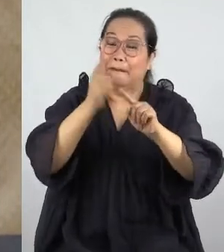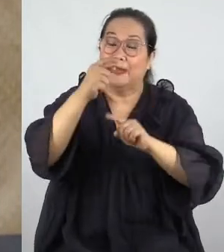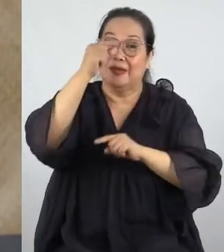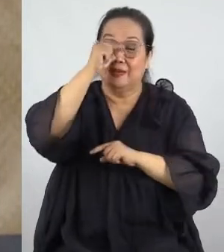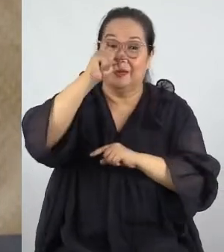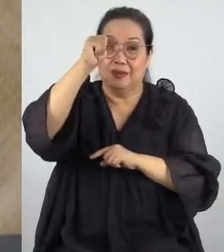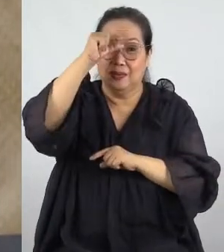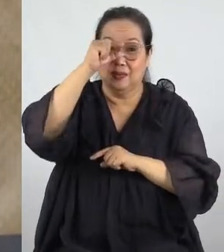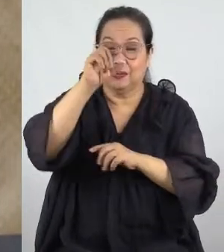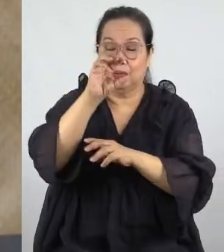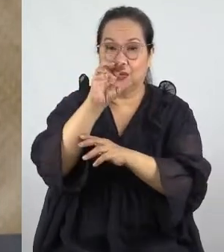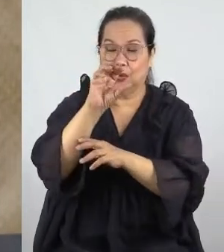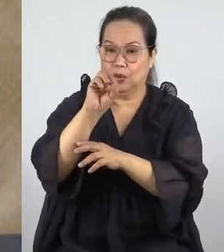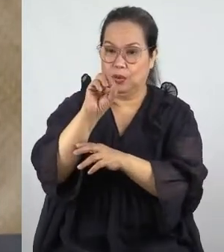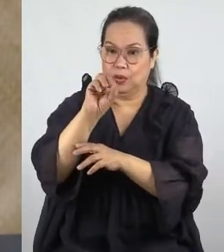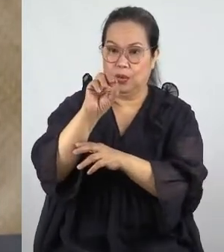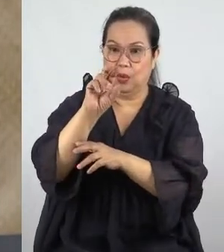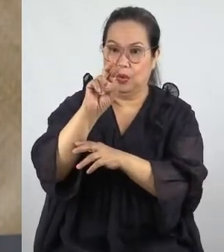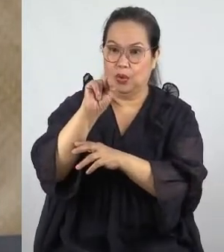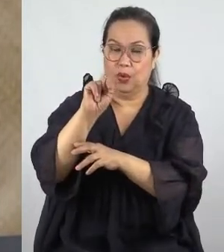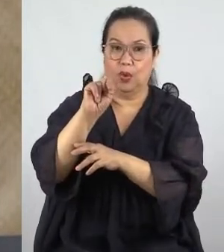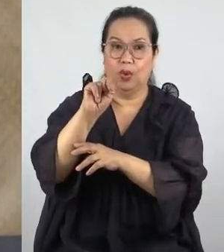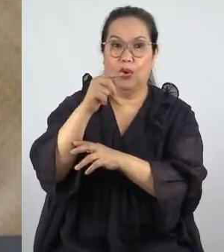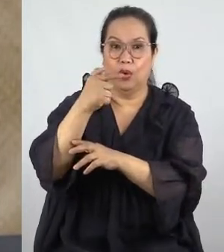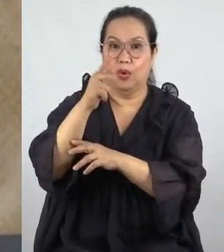salitang onkos.